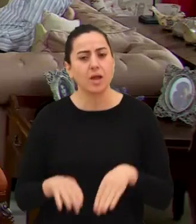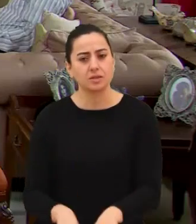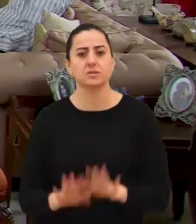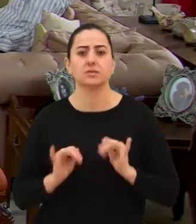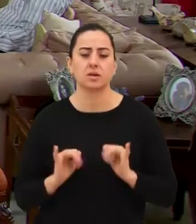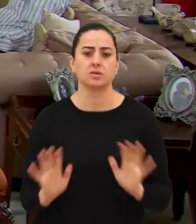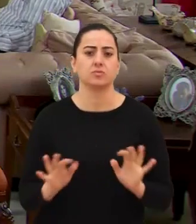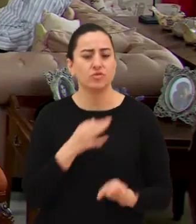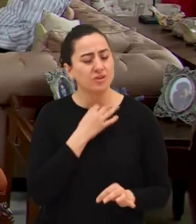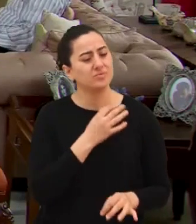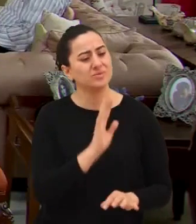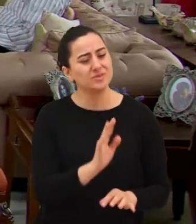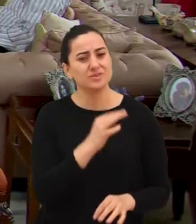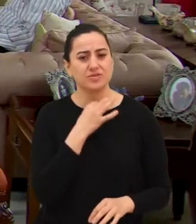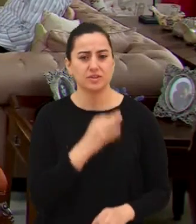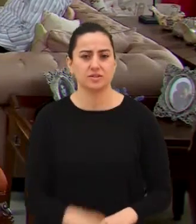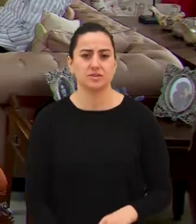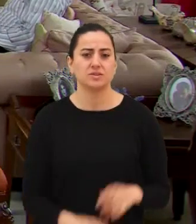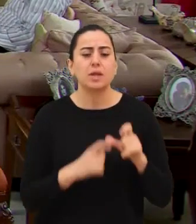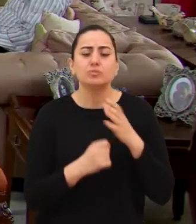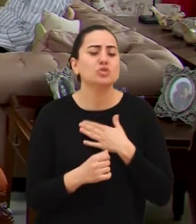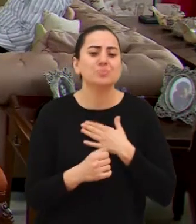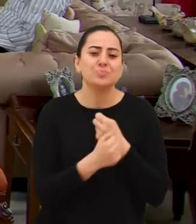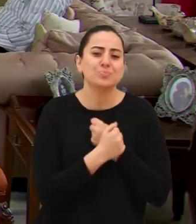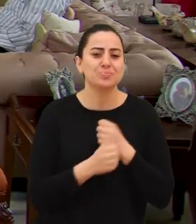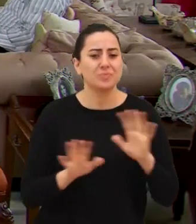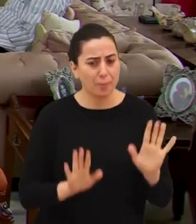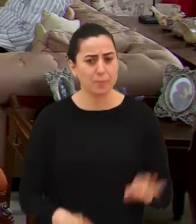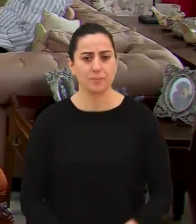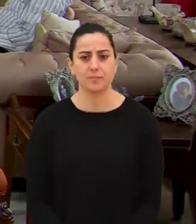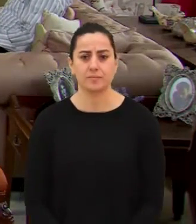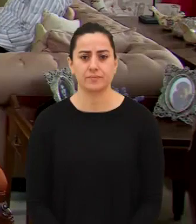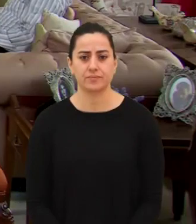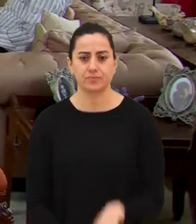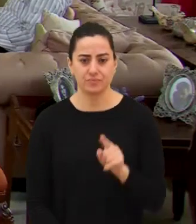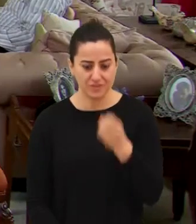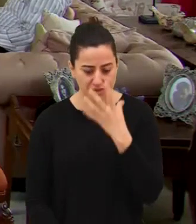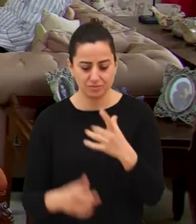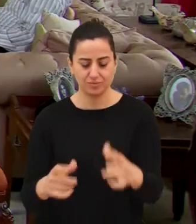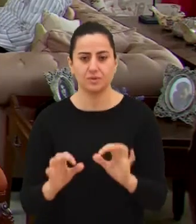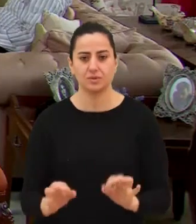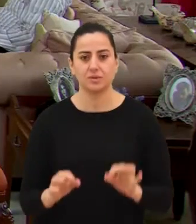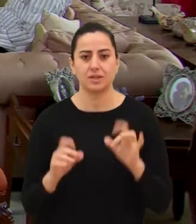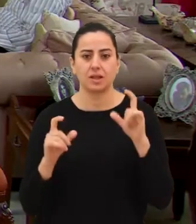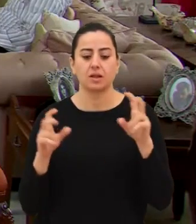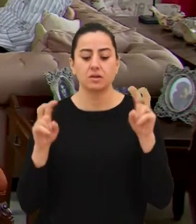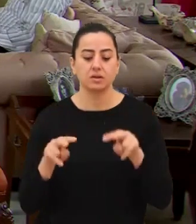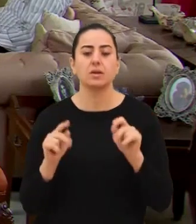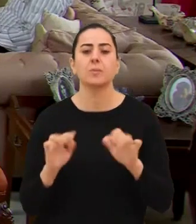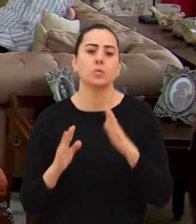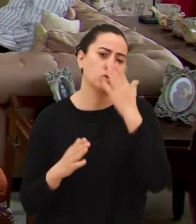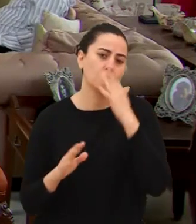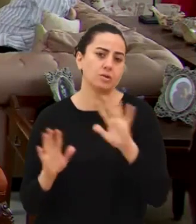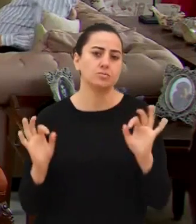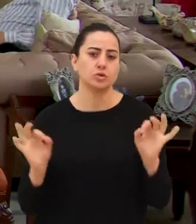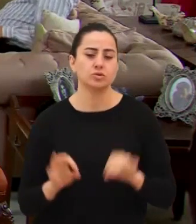dursun. Ne olur karışma. Gözünü seveyim hadi. Hadi Sarp tamam canım. Hadi paşacığım, hadi. Şu çiçeği şöyle ortaya alalım, dikkat çekmesin. Hiçbir şey olmamış